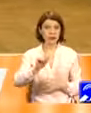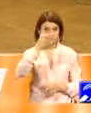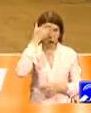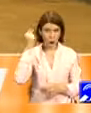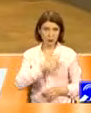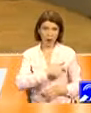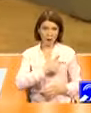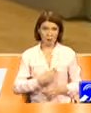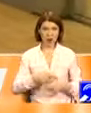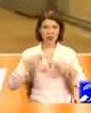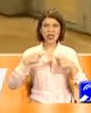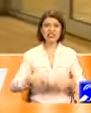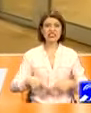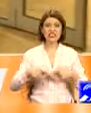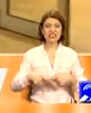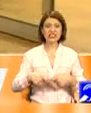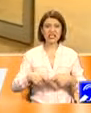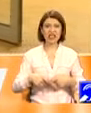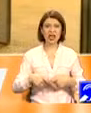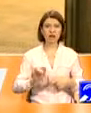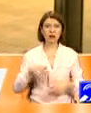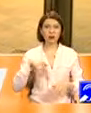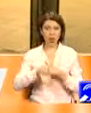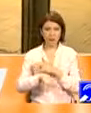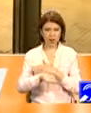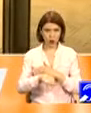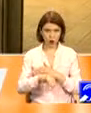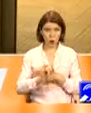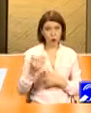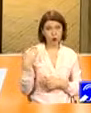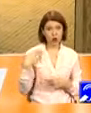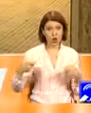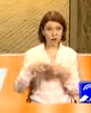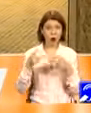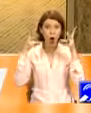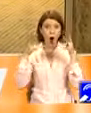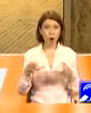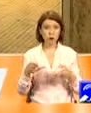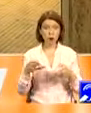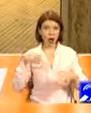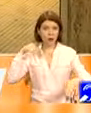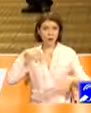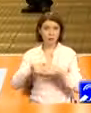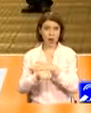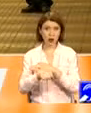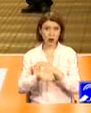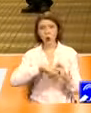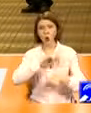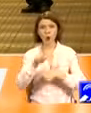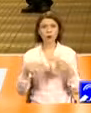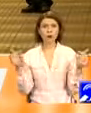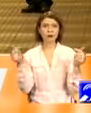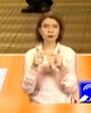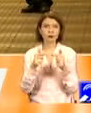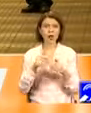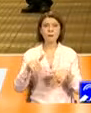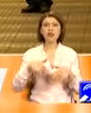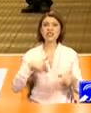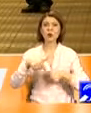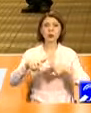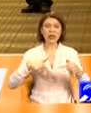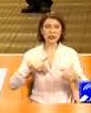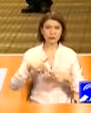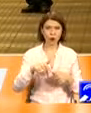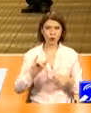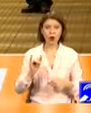în martie sindicaliștii de la metrou, conduși de Ion Rădoi, au blocat transportul subteran în urma unui conflict cu Ministerul